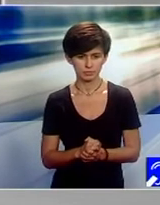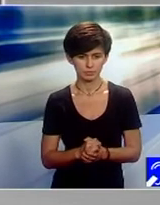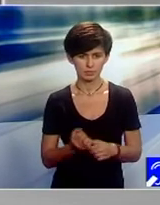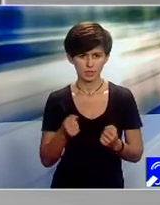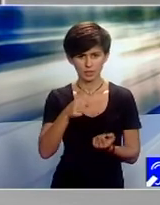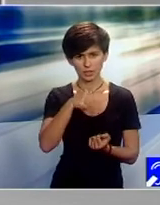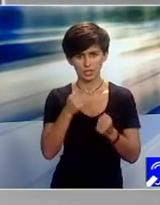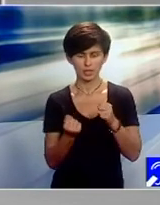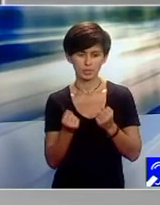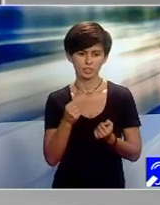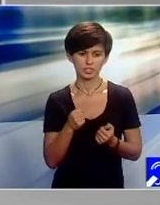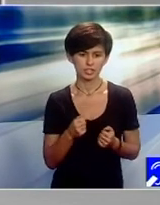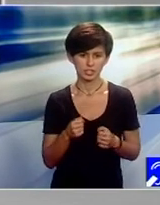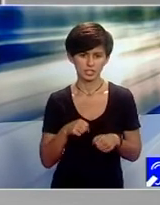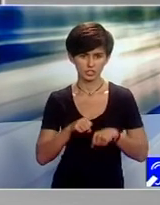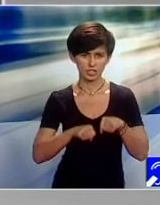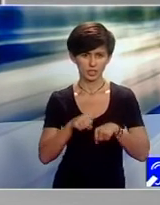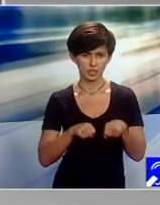Mașinile și bicicleta.